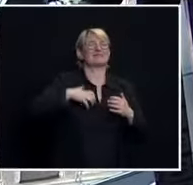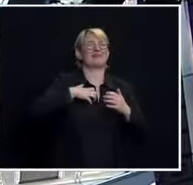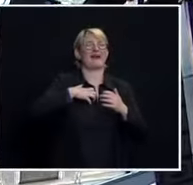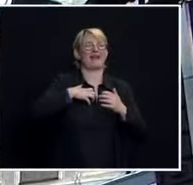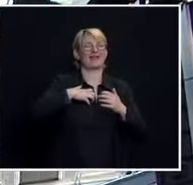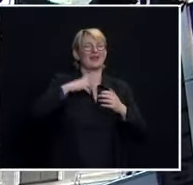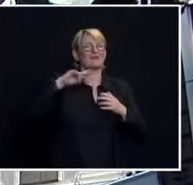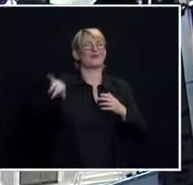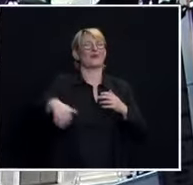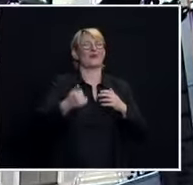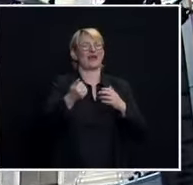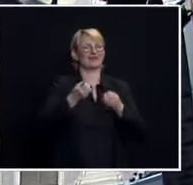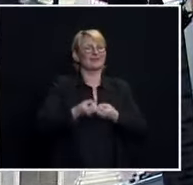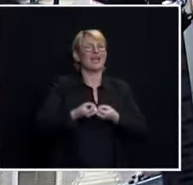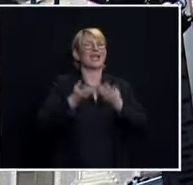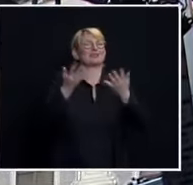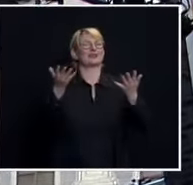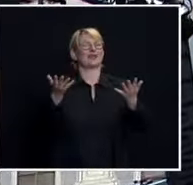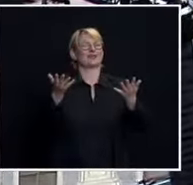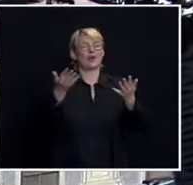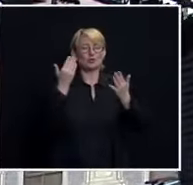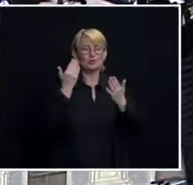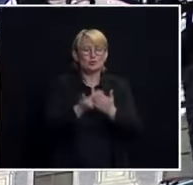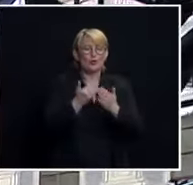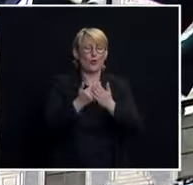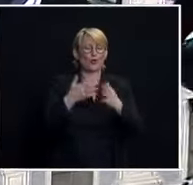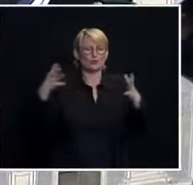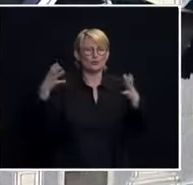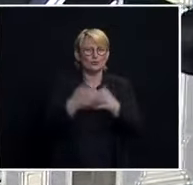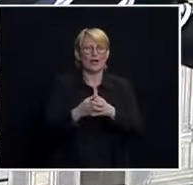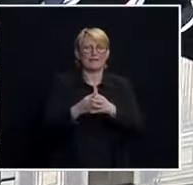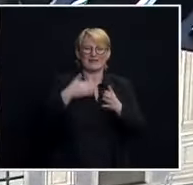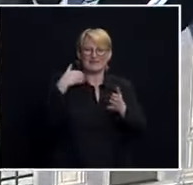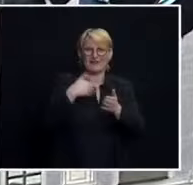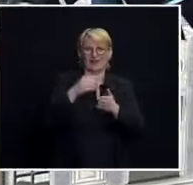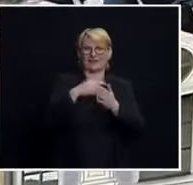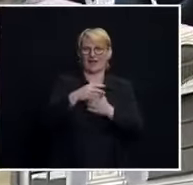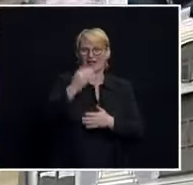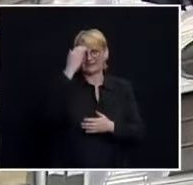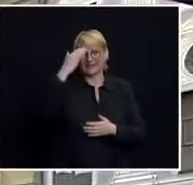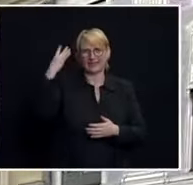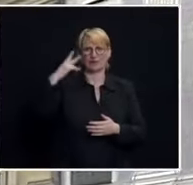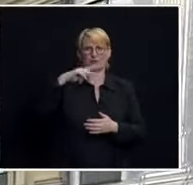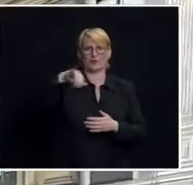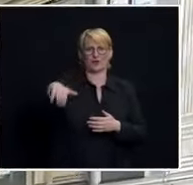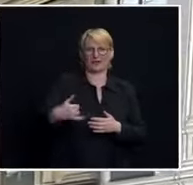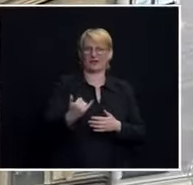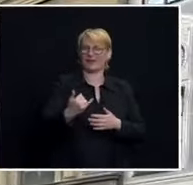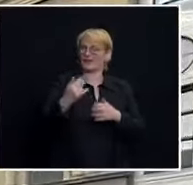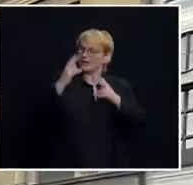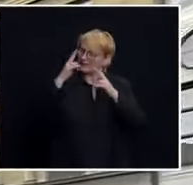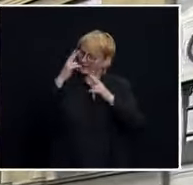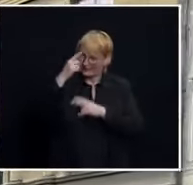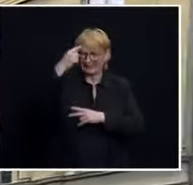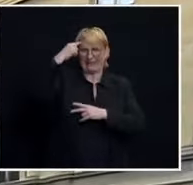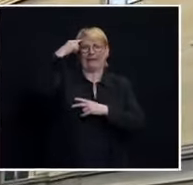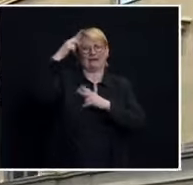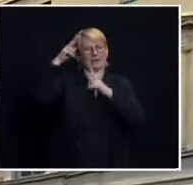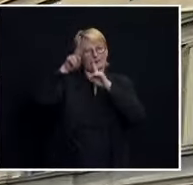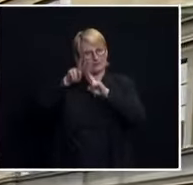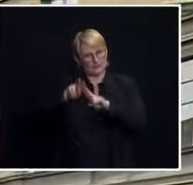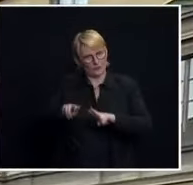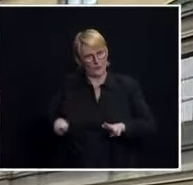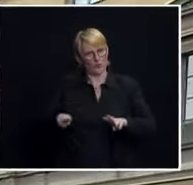Genauso müssen wir da vorankommen. Ein Erinnerungsprojekt, das würdiges Gedenken auf ideale Weise mit dem